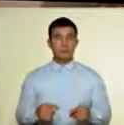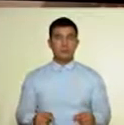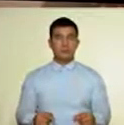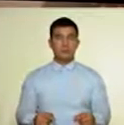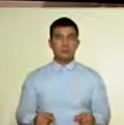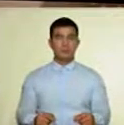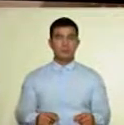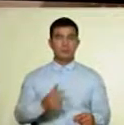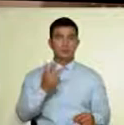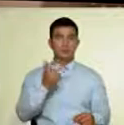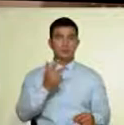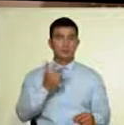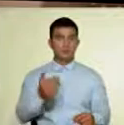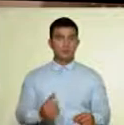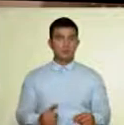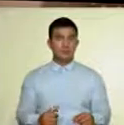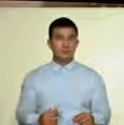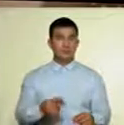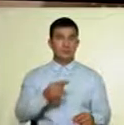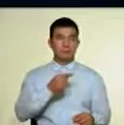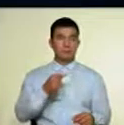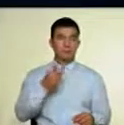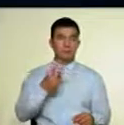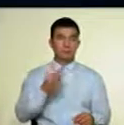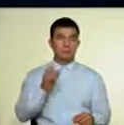3-chi bir had minus 2 A